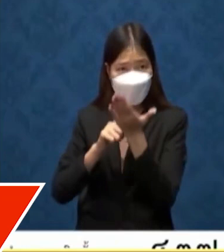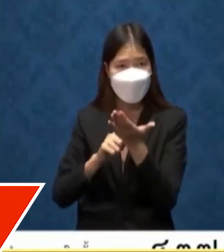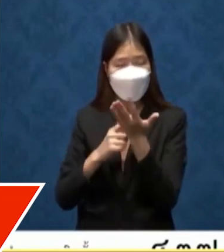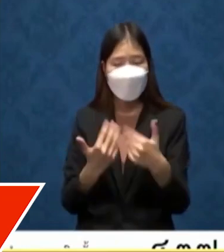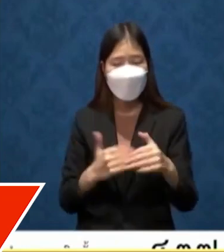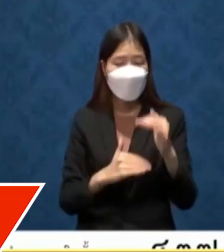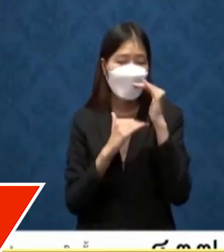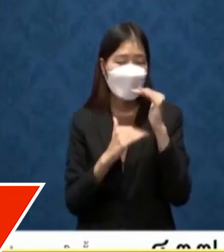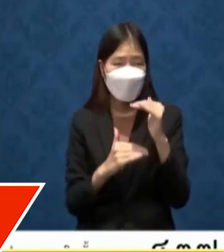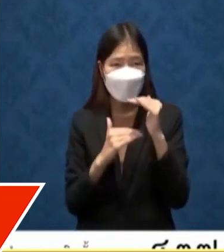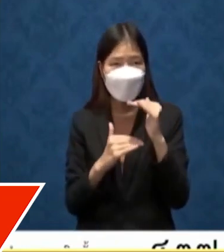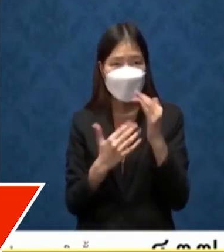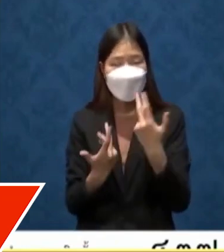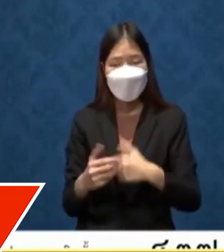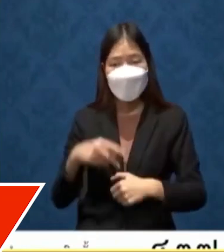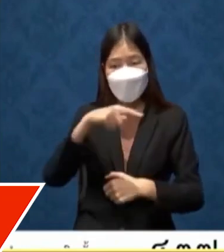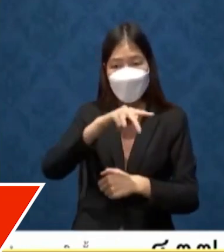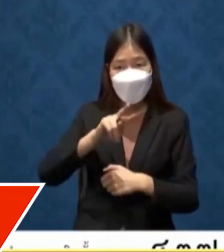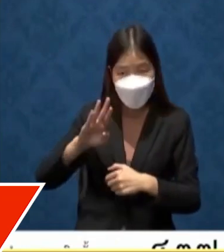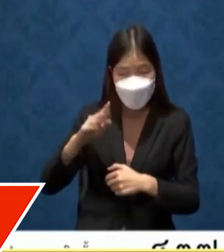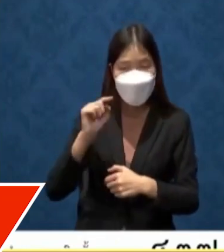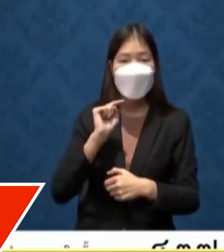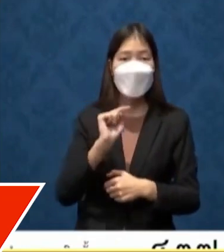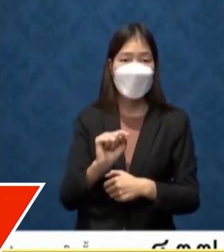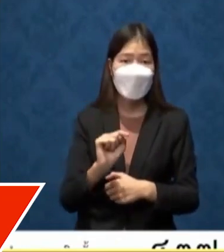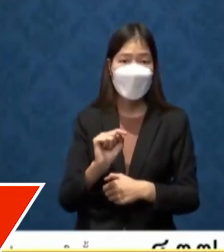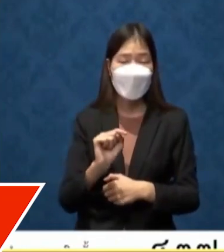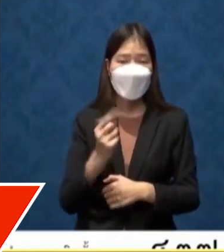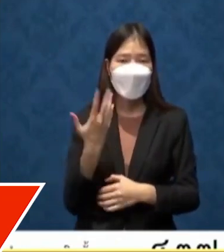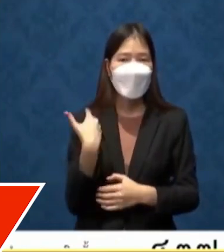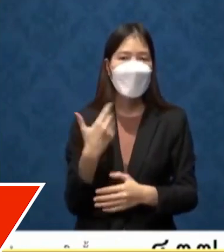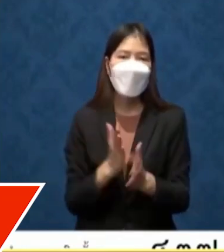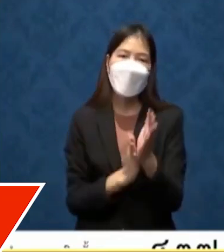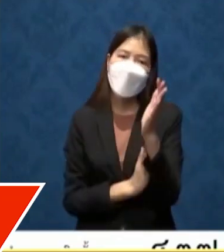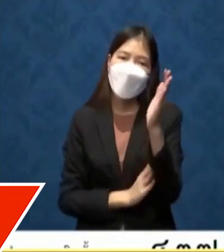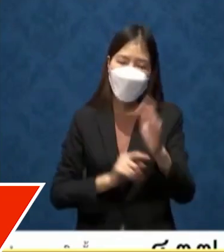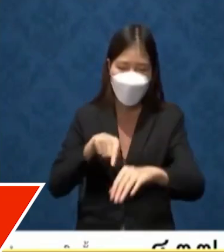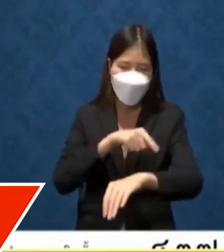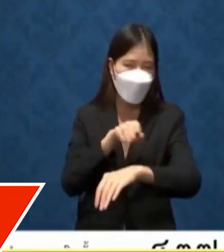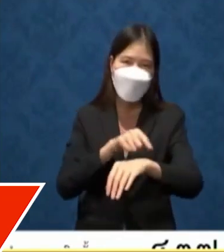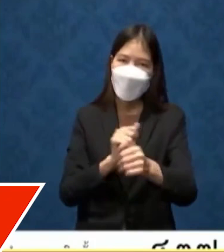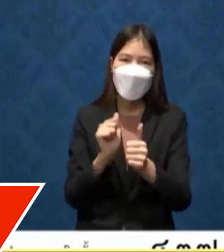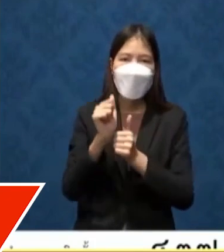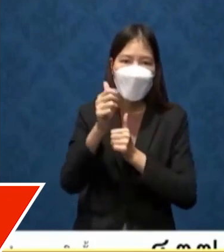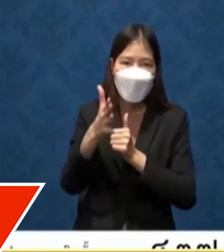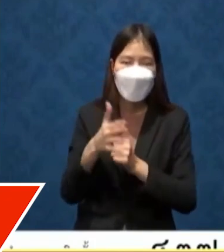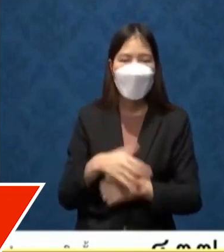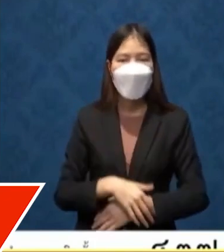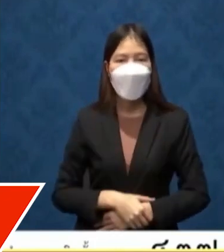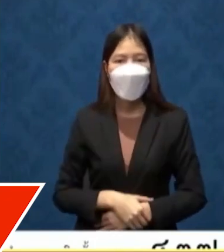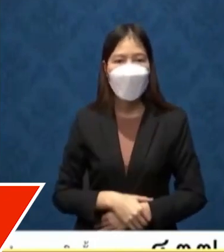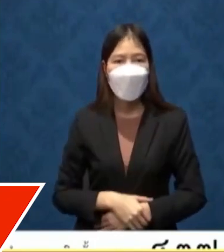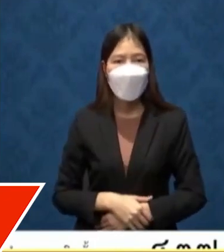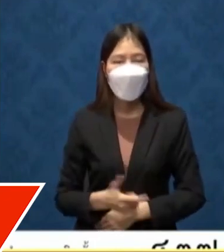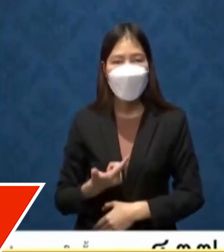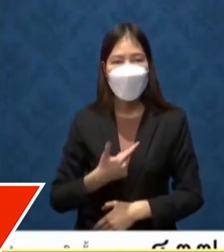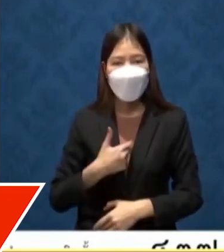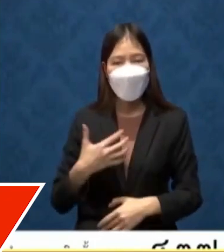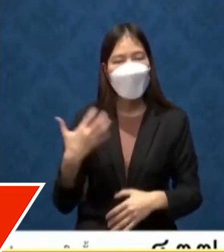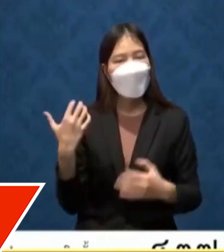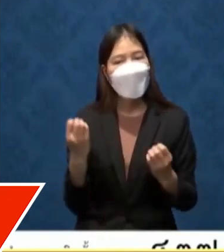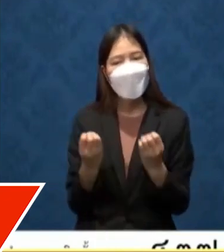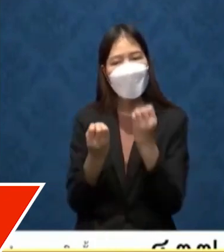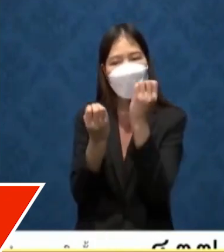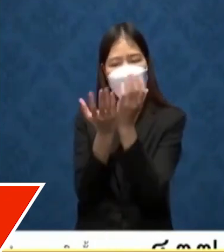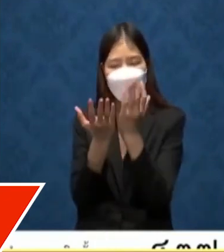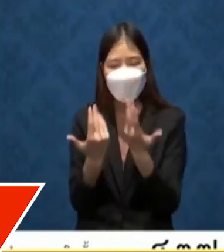ดครับหากปล่อยให้พรบ.นี้ฉบับนี้ถูกล่าช้าออกไปจนไม่ทันเวลาผู้ที่จะเดือดร้อนที่สุดก็คงไม่พ้น